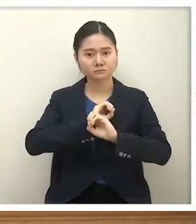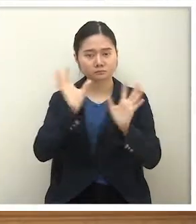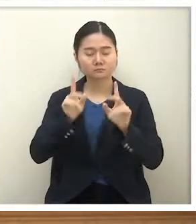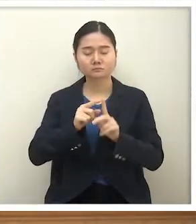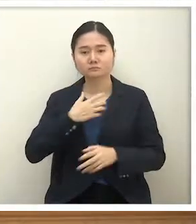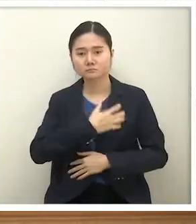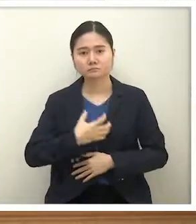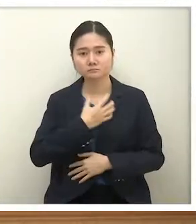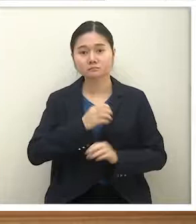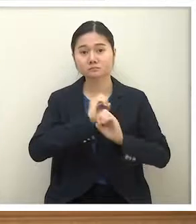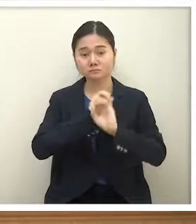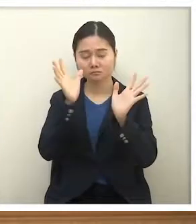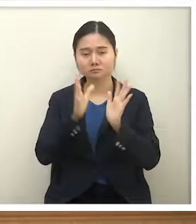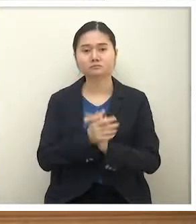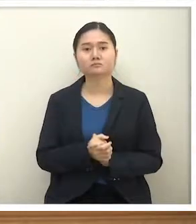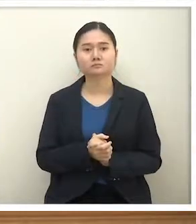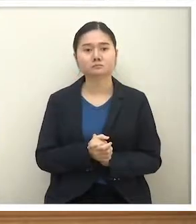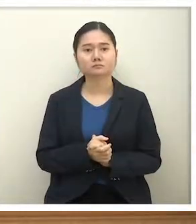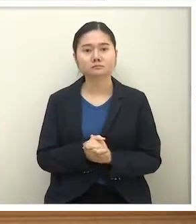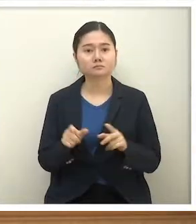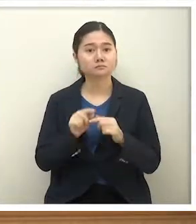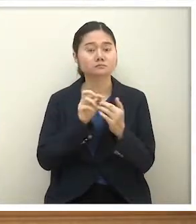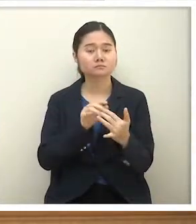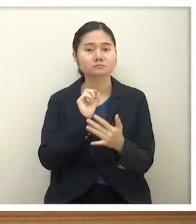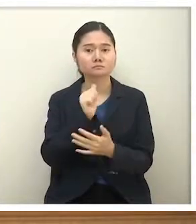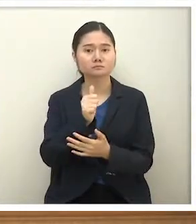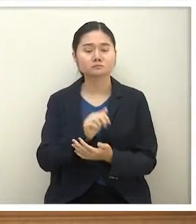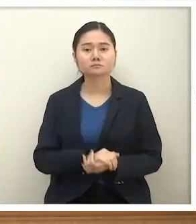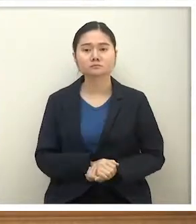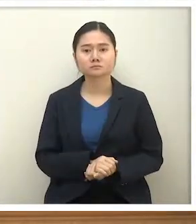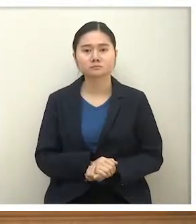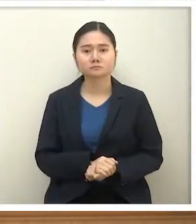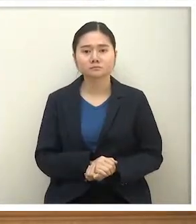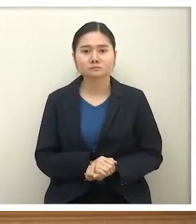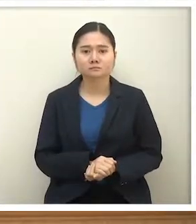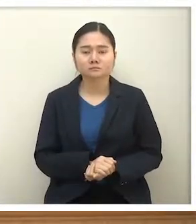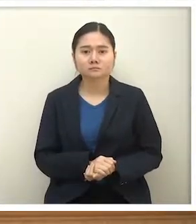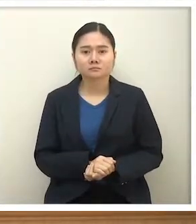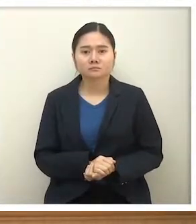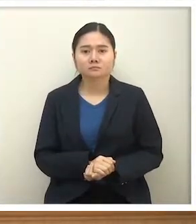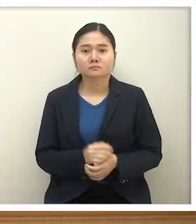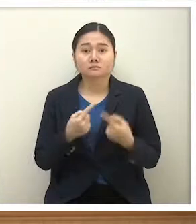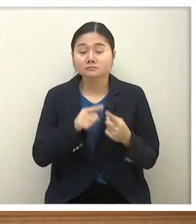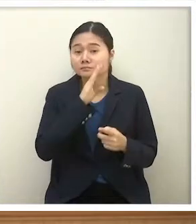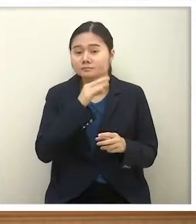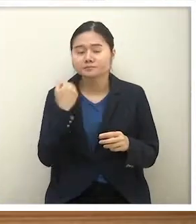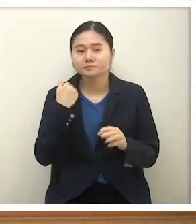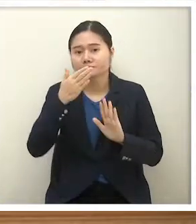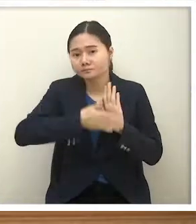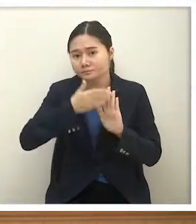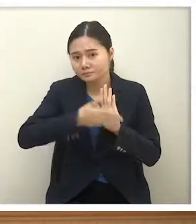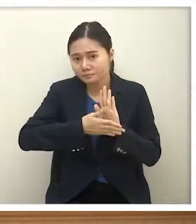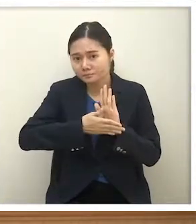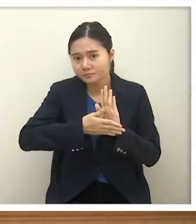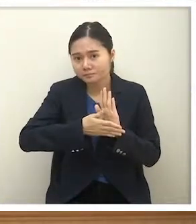งอารมณ์ได้ชัดเจนมากๆถึงจะสื่อสารได้แต่ถ้าเรามีฉากหลังประกอบเนี่ยจะ